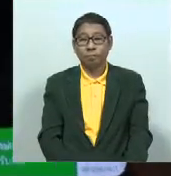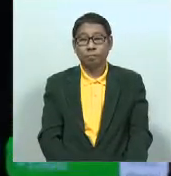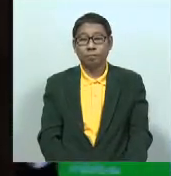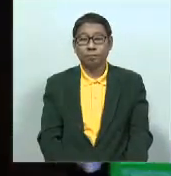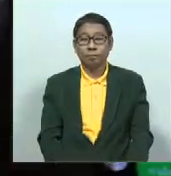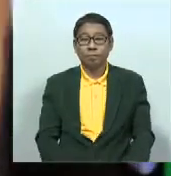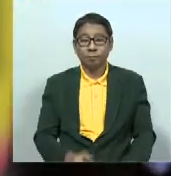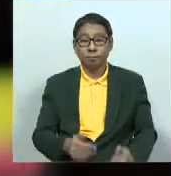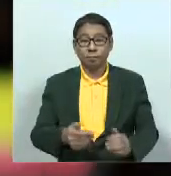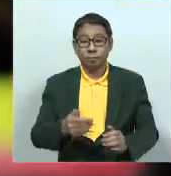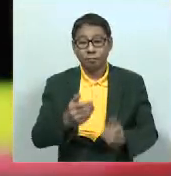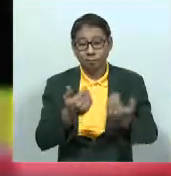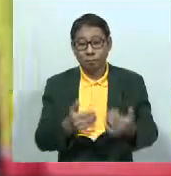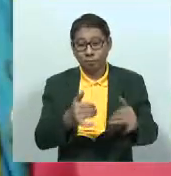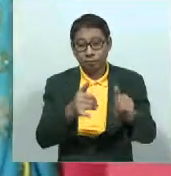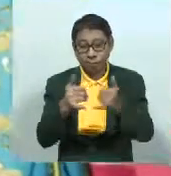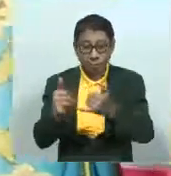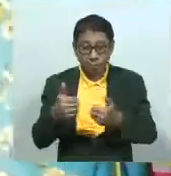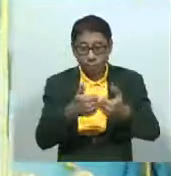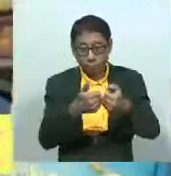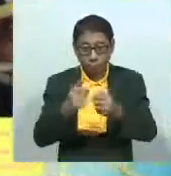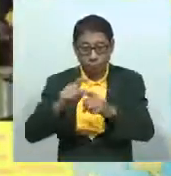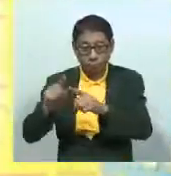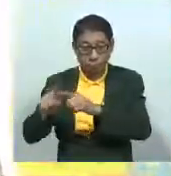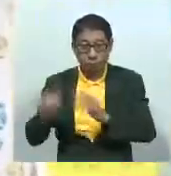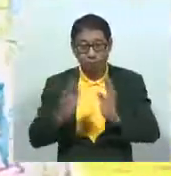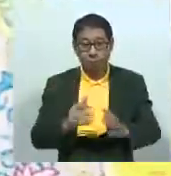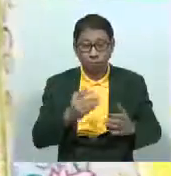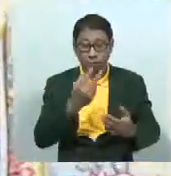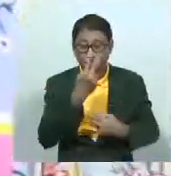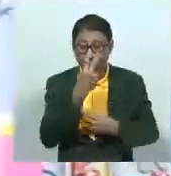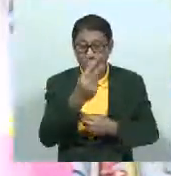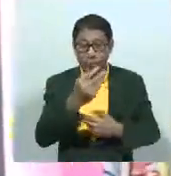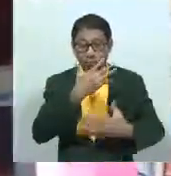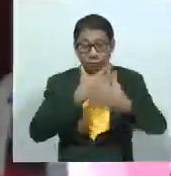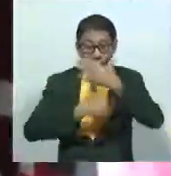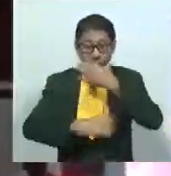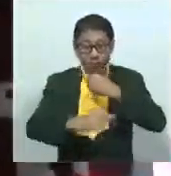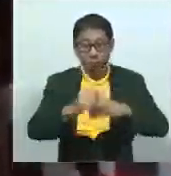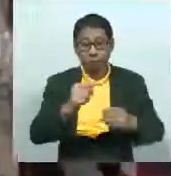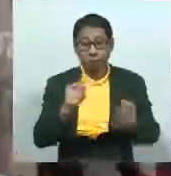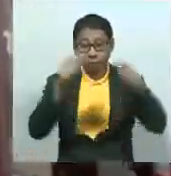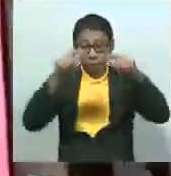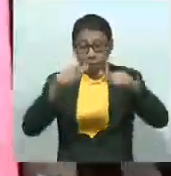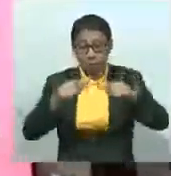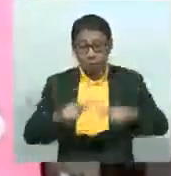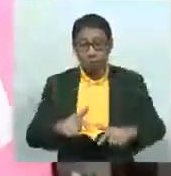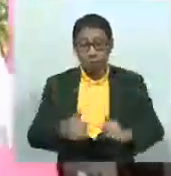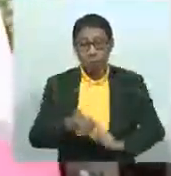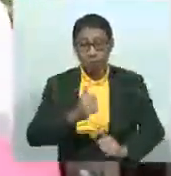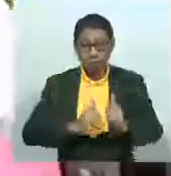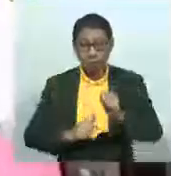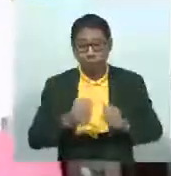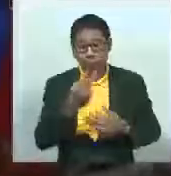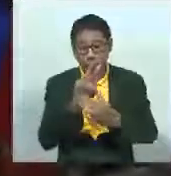ความบันเทิงสมัยใหม่หลั่งไหลเข้ามาทำให้ความนิยมในการชมงิ้วลดลงงิ้วจึงกลายเป็นเพียงการแสดงคู่ส